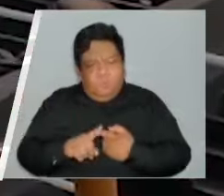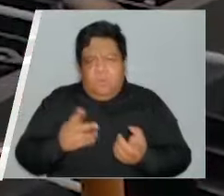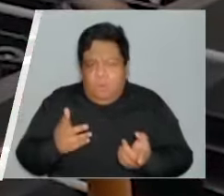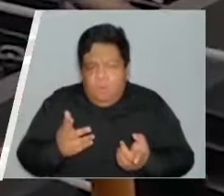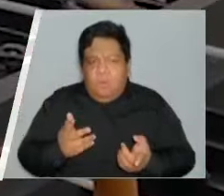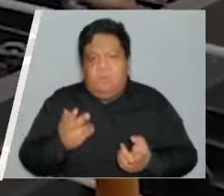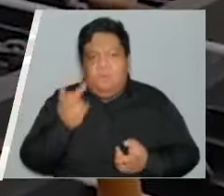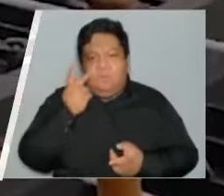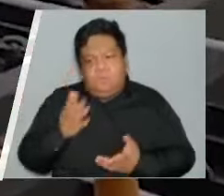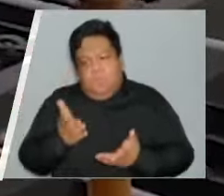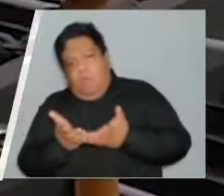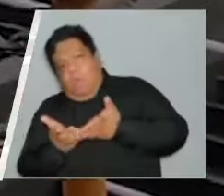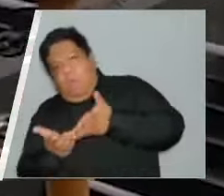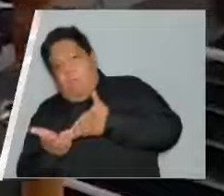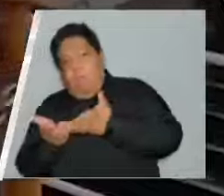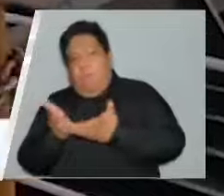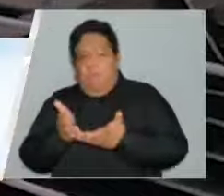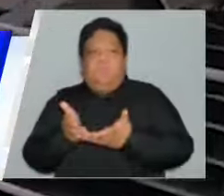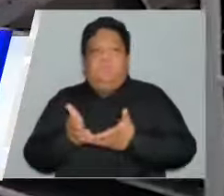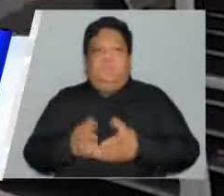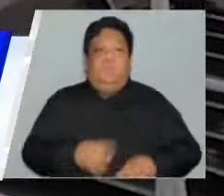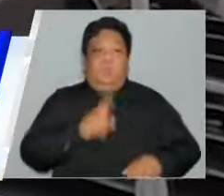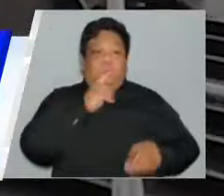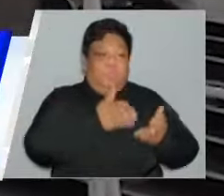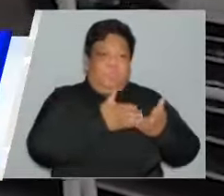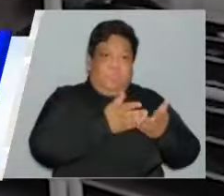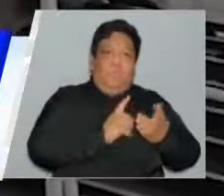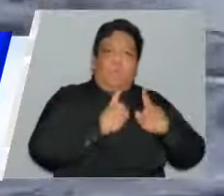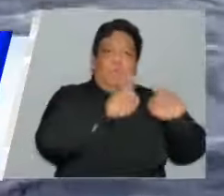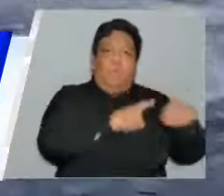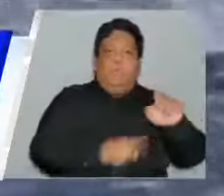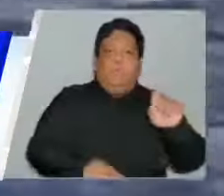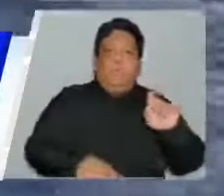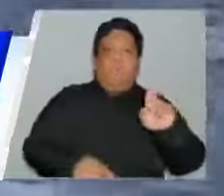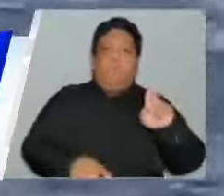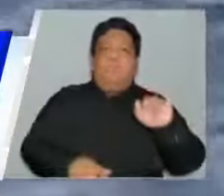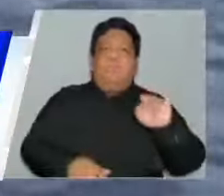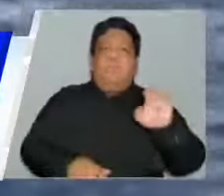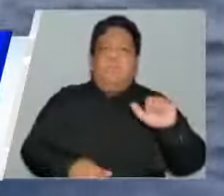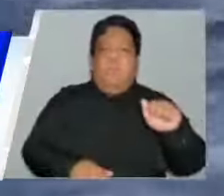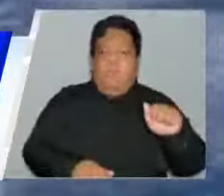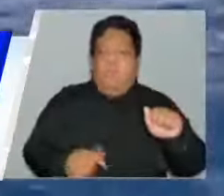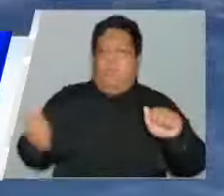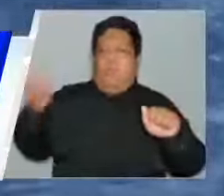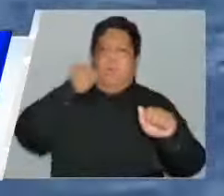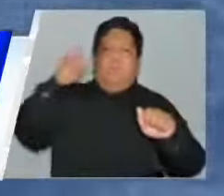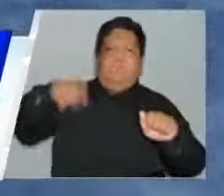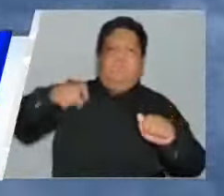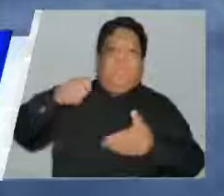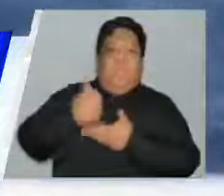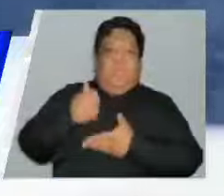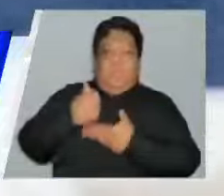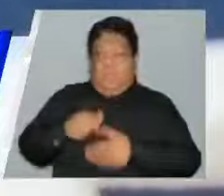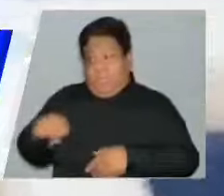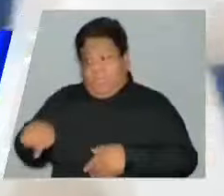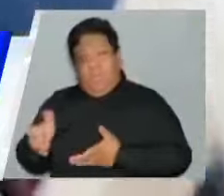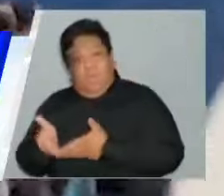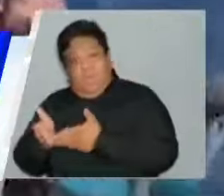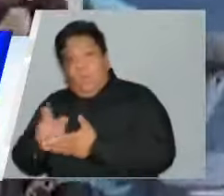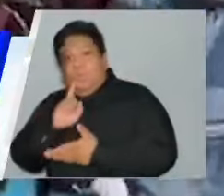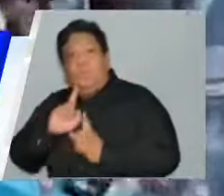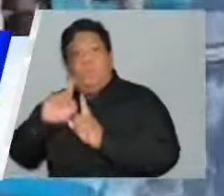Papunta raw sina Sunny sa Tunisia nang makatanggap ng distress call. Papuntang Italy naman ang mga nasagip nang maubusan umano sila